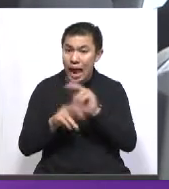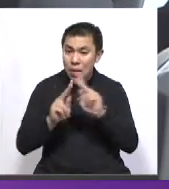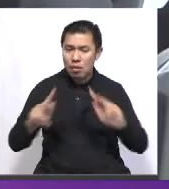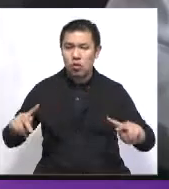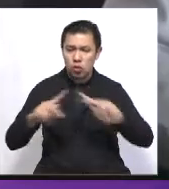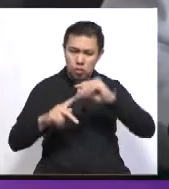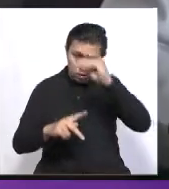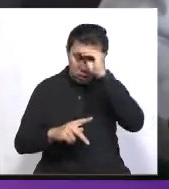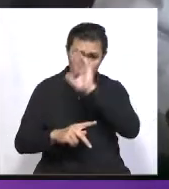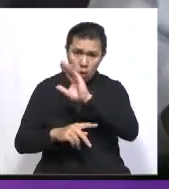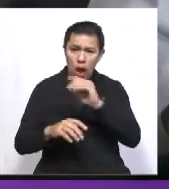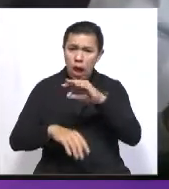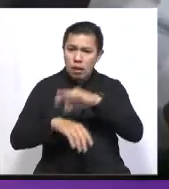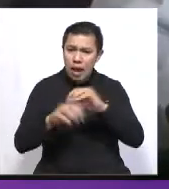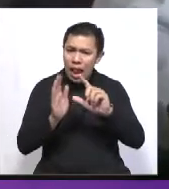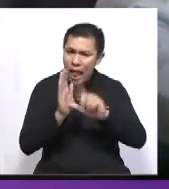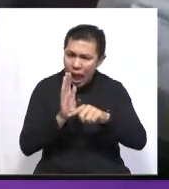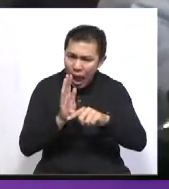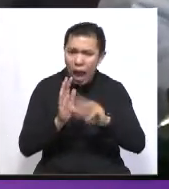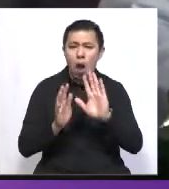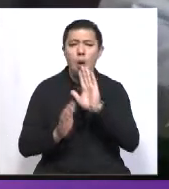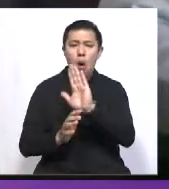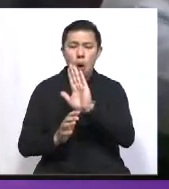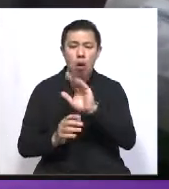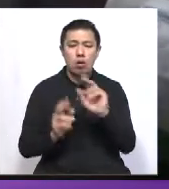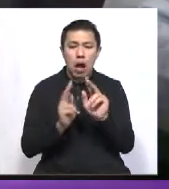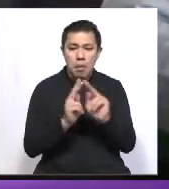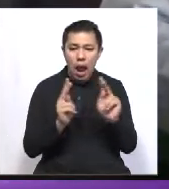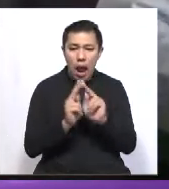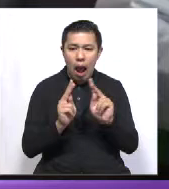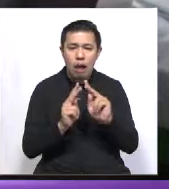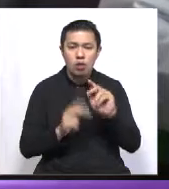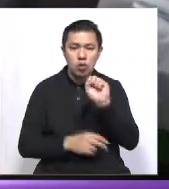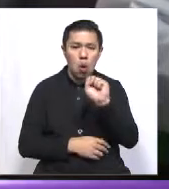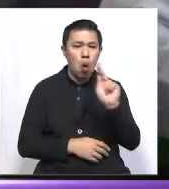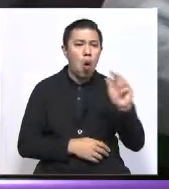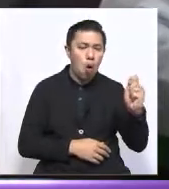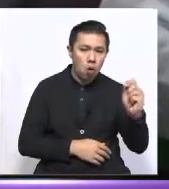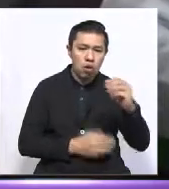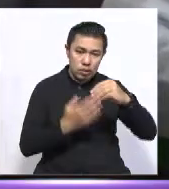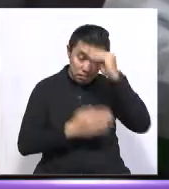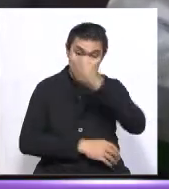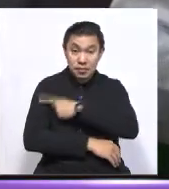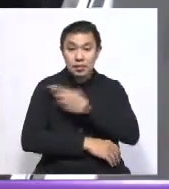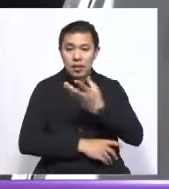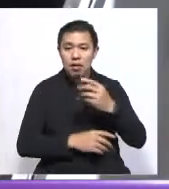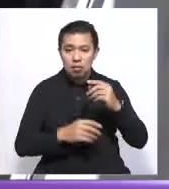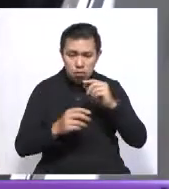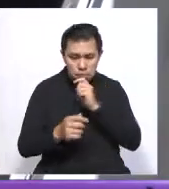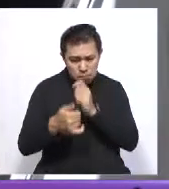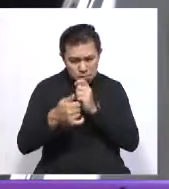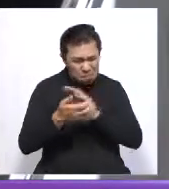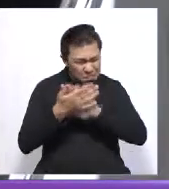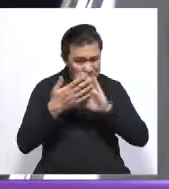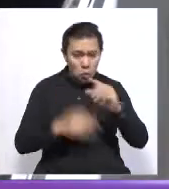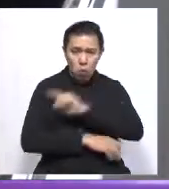งศึกษาธิการระดับเลขาธิการหรือว่าเลขาธิการคณะกรรมการการอุดมศึกษาโดยให้เร่งรัดการสอบสวนให้แล้วเสร็จภาย